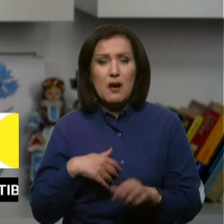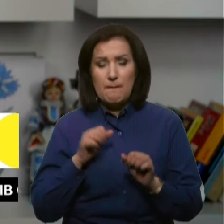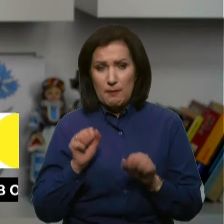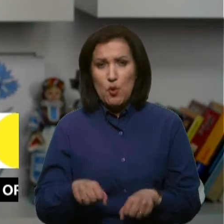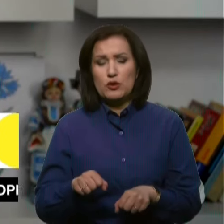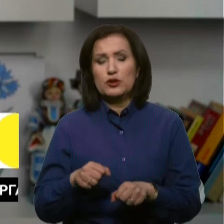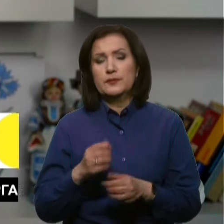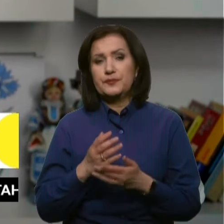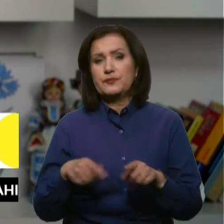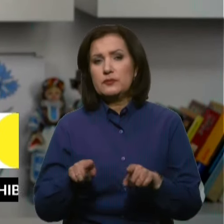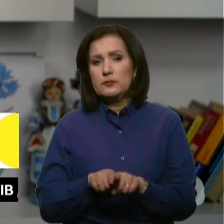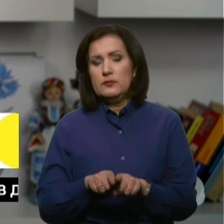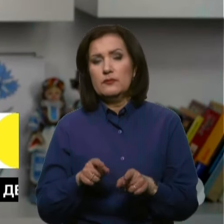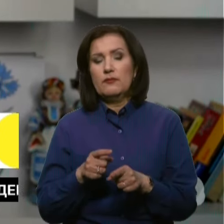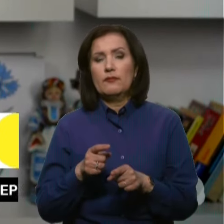мець такі